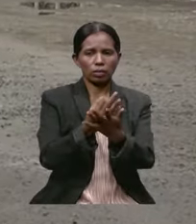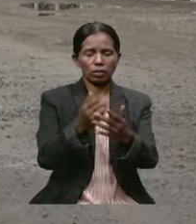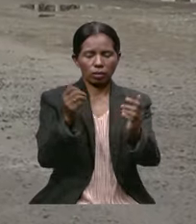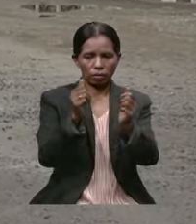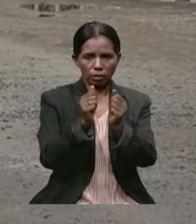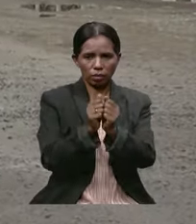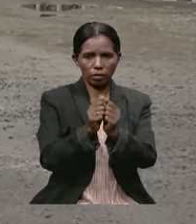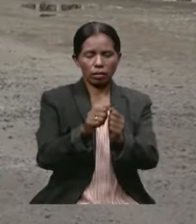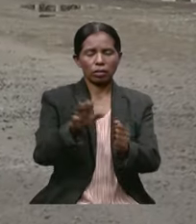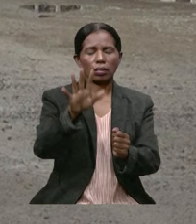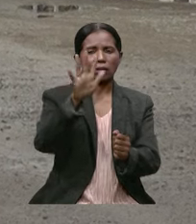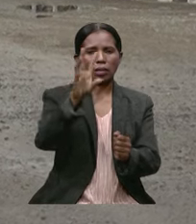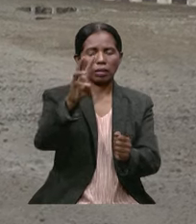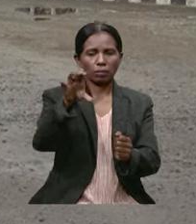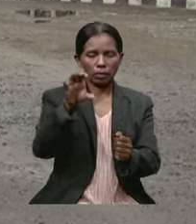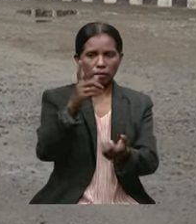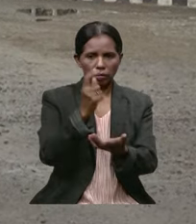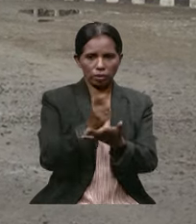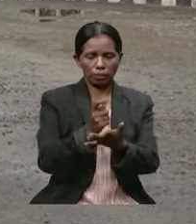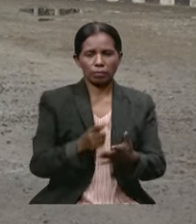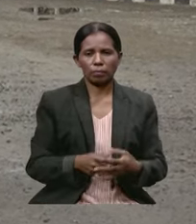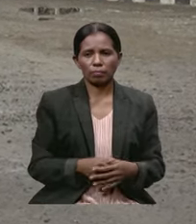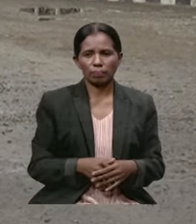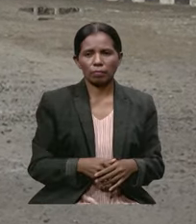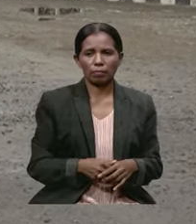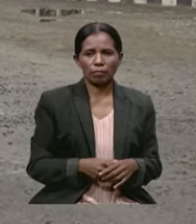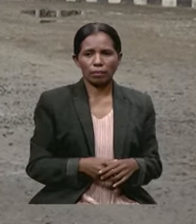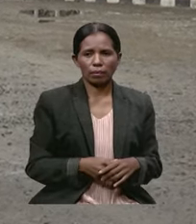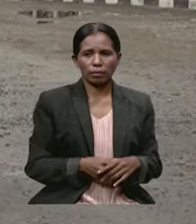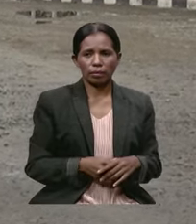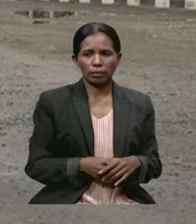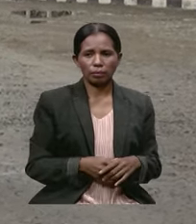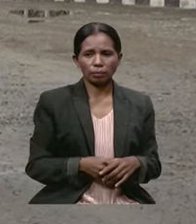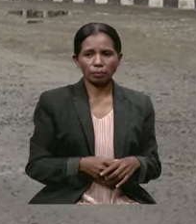dólar americano rihun atus nen resin. Rafael dos Reis, Rohimadia, Ziemen.